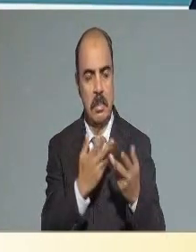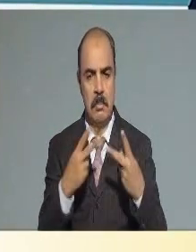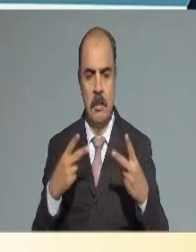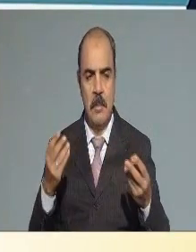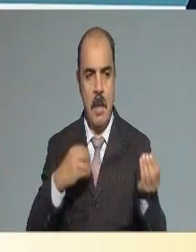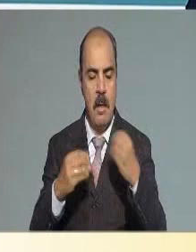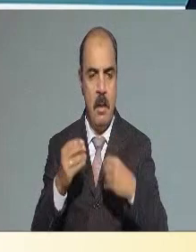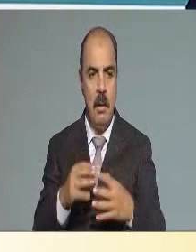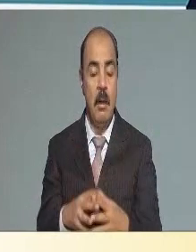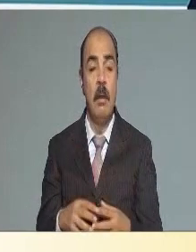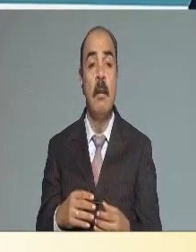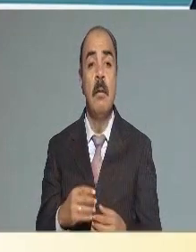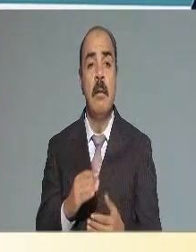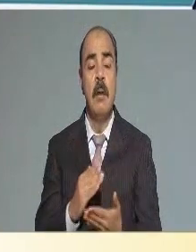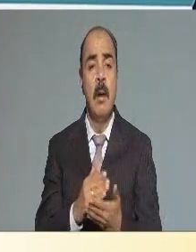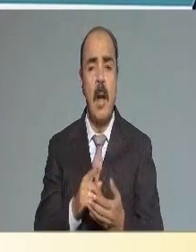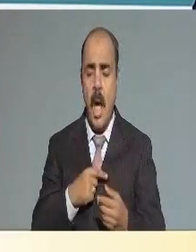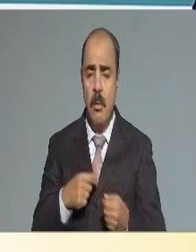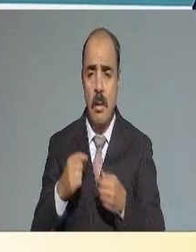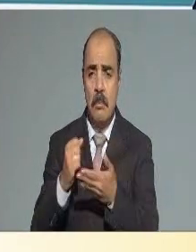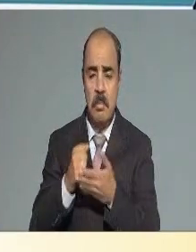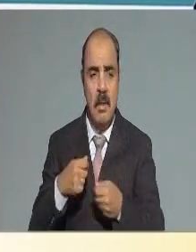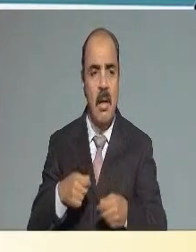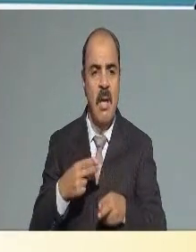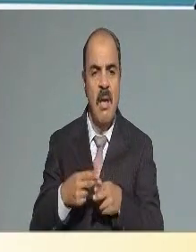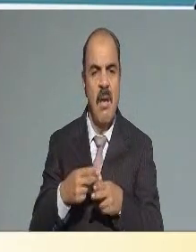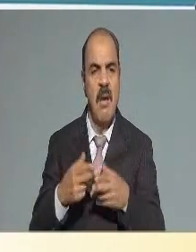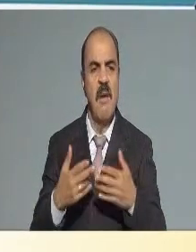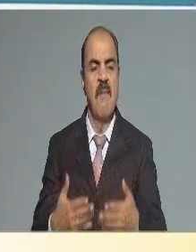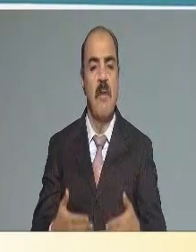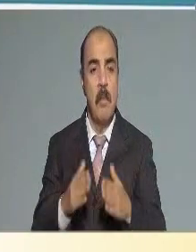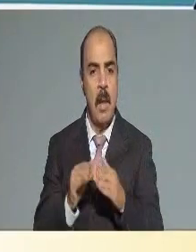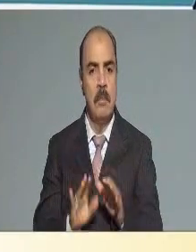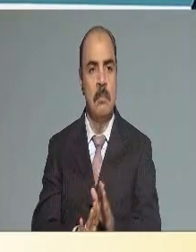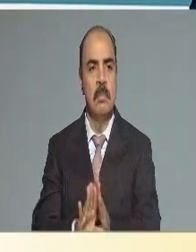هذه الاستثمارات من خلال تمويلات ميسرة، فبتعتبر مصر لها خصوصية في مثل